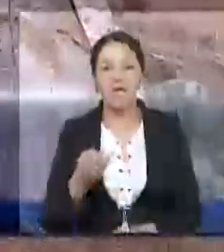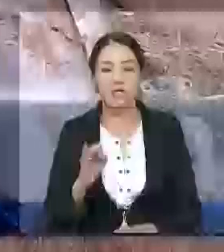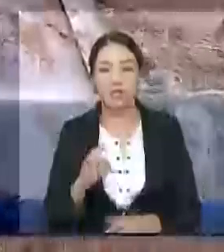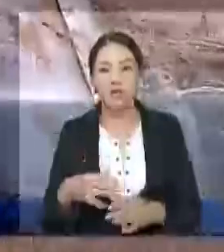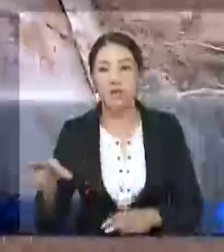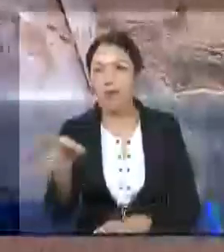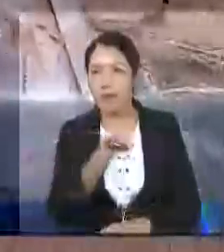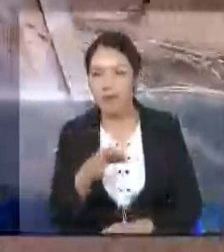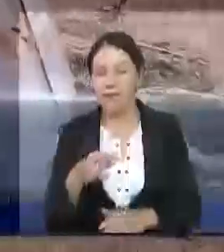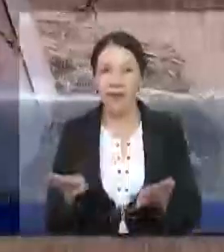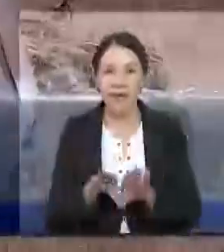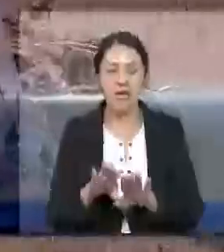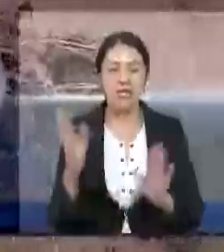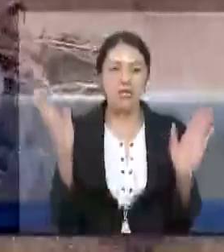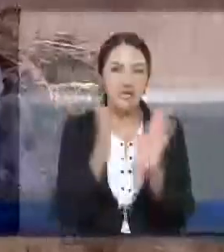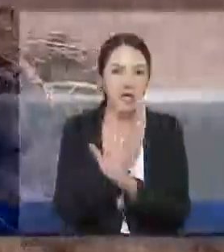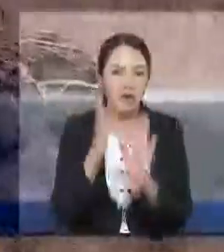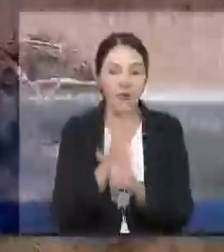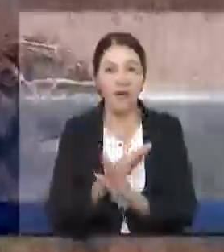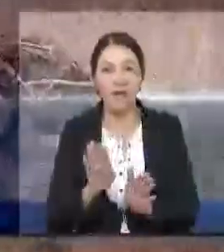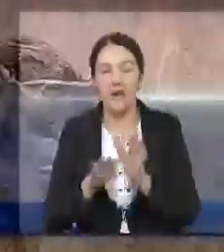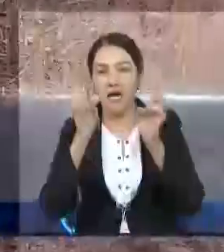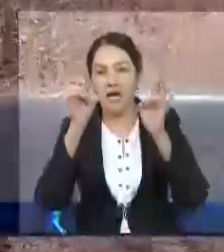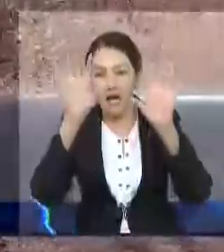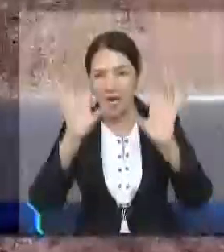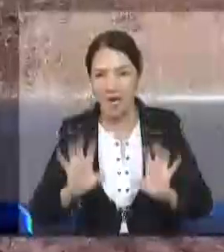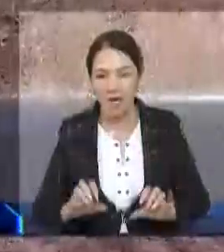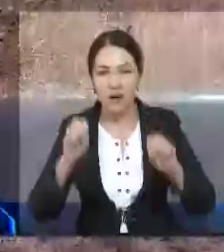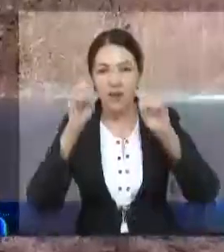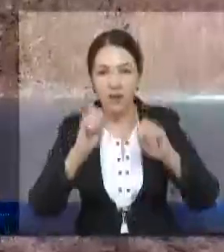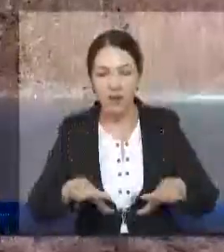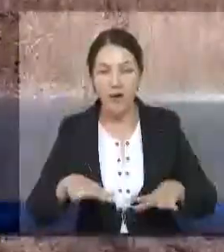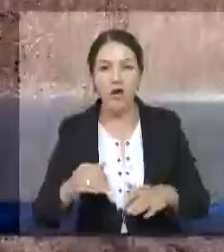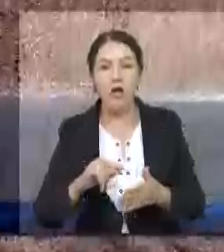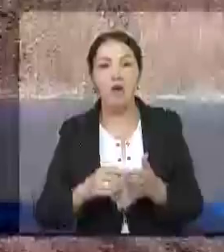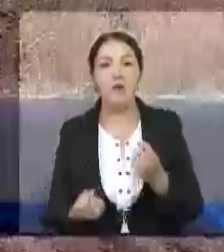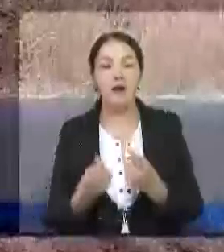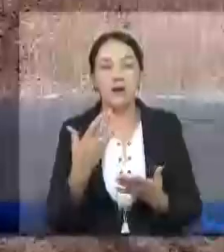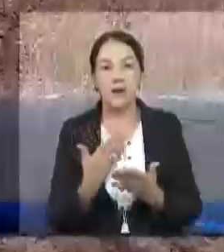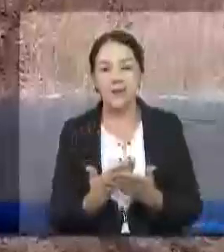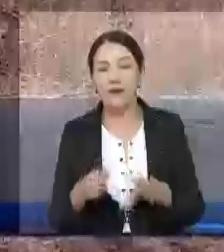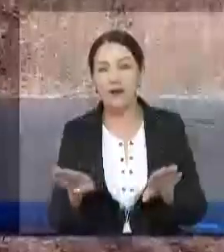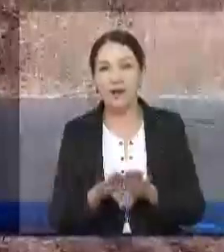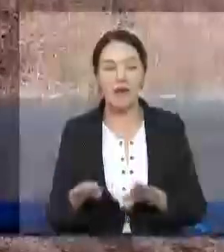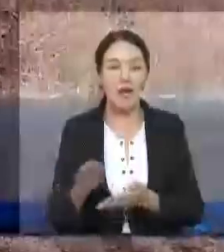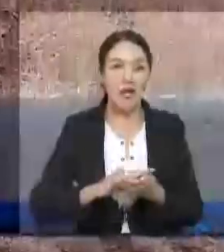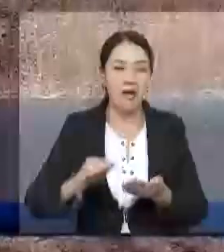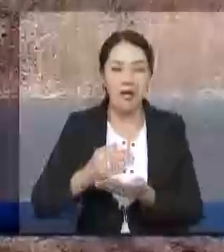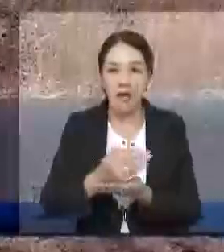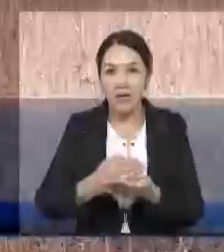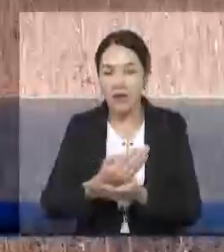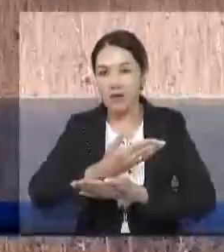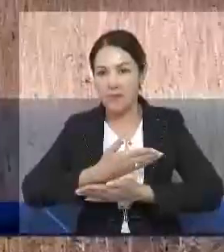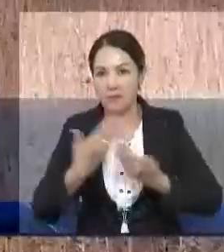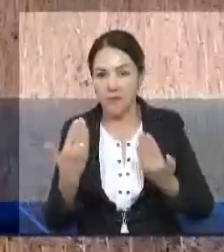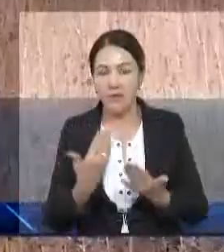түсірілім облыс бойынша мұндай стихиялық, яғни заңсыз қоқыс алаңдарының 2000-нан аса нүктесін анықтап отыр. Әзірге ешбірі тазартылып жатқан